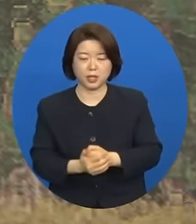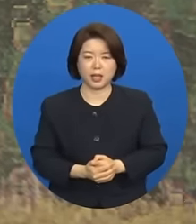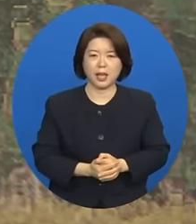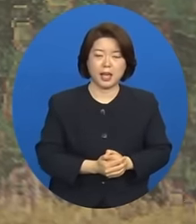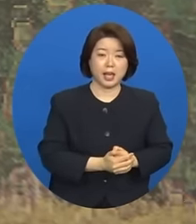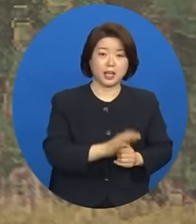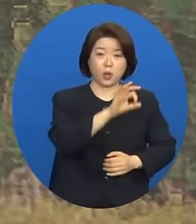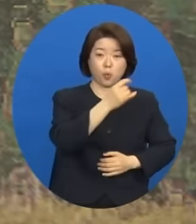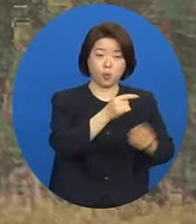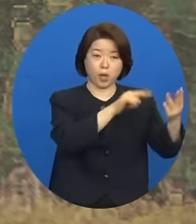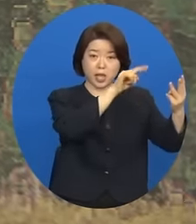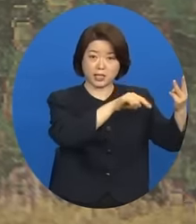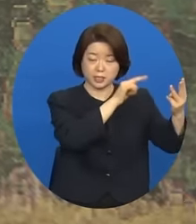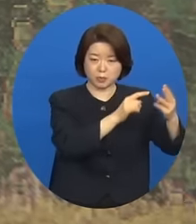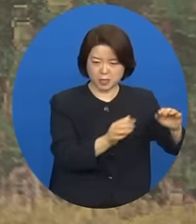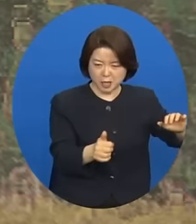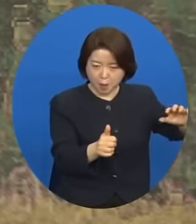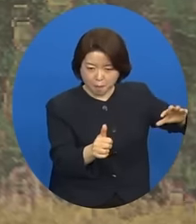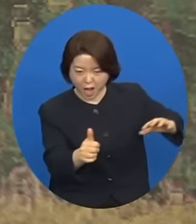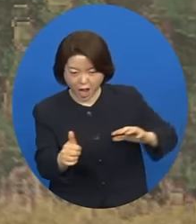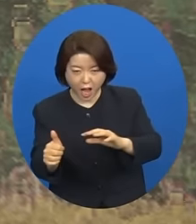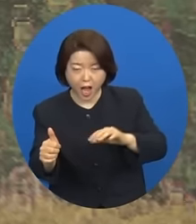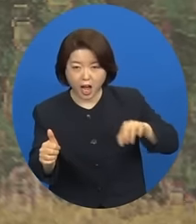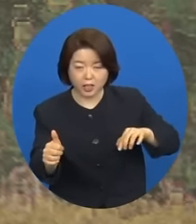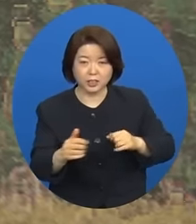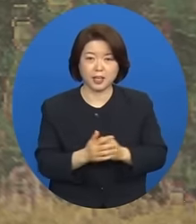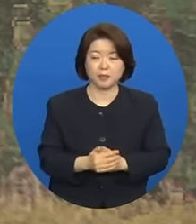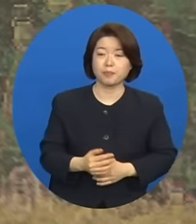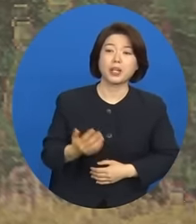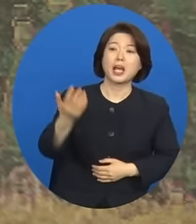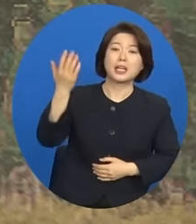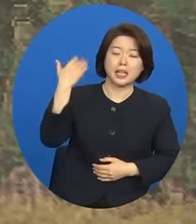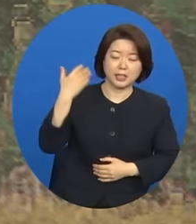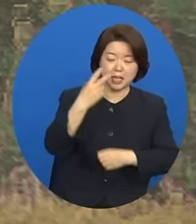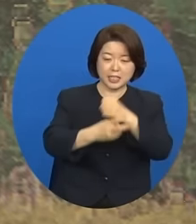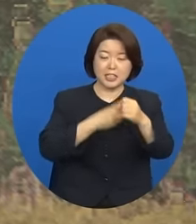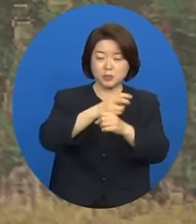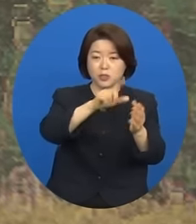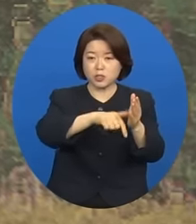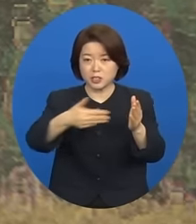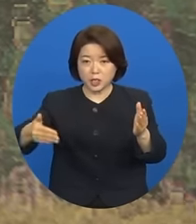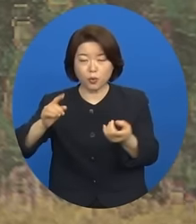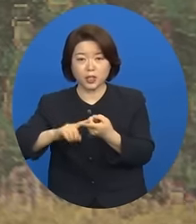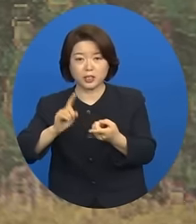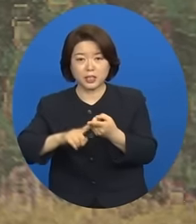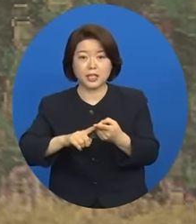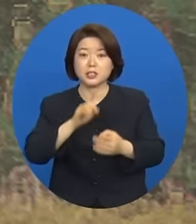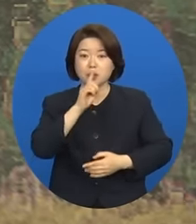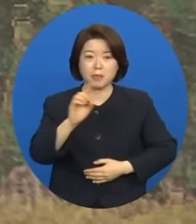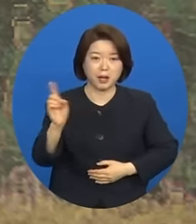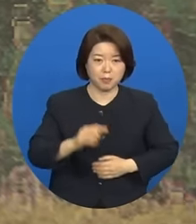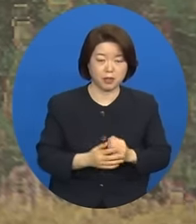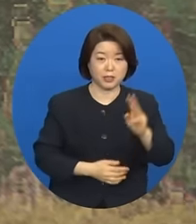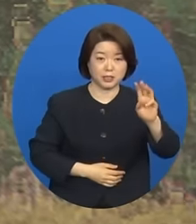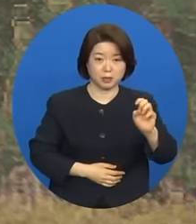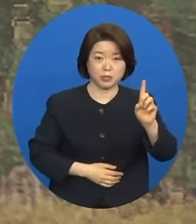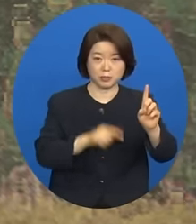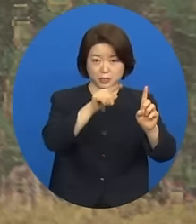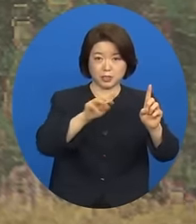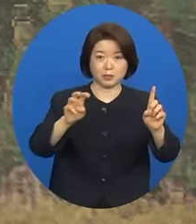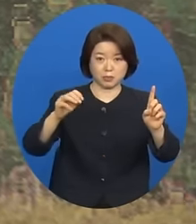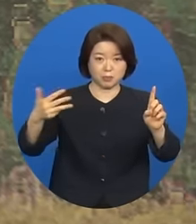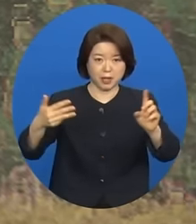뒤쫓아와서 만난 자리에서 지난 20년의 세월을 이렇게 표현을 해요. 31장 38절에 내가